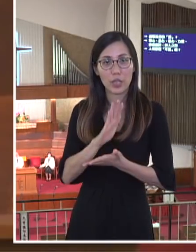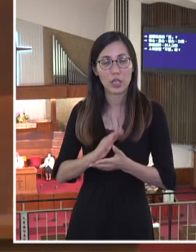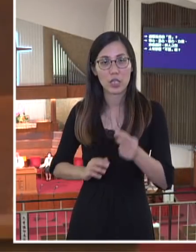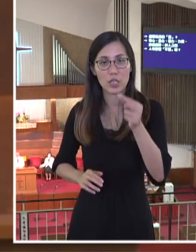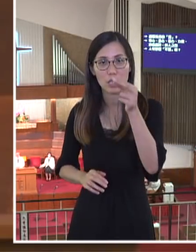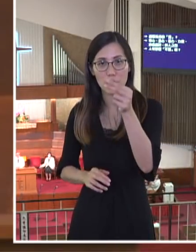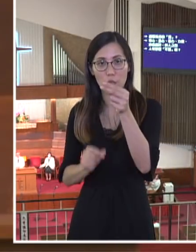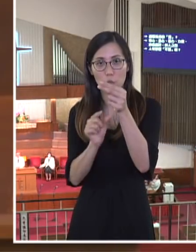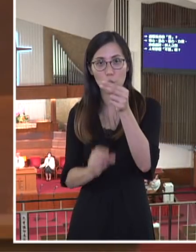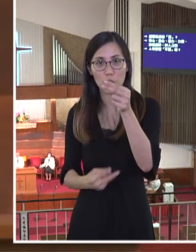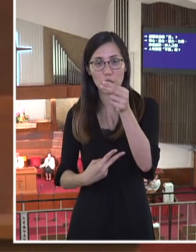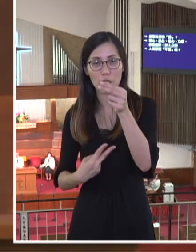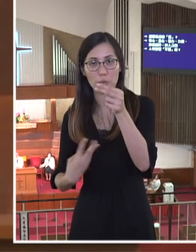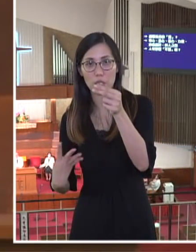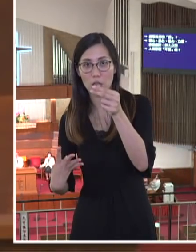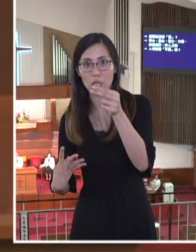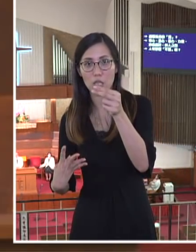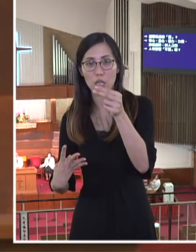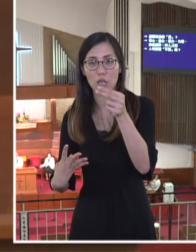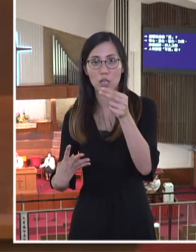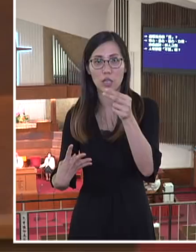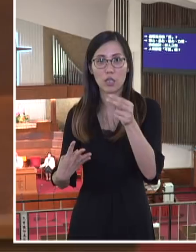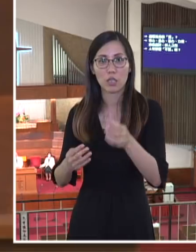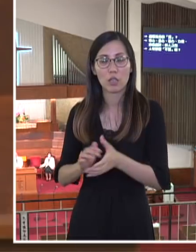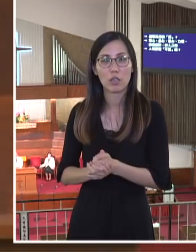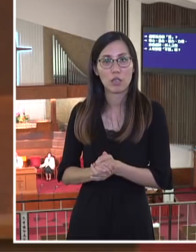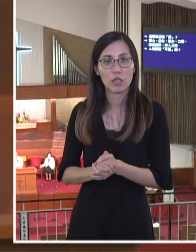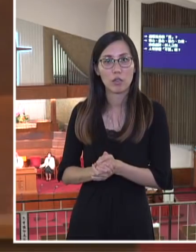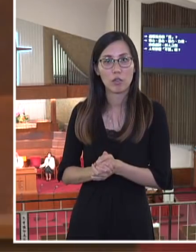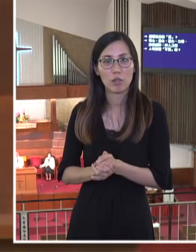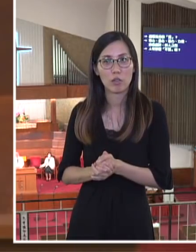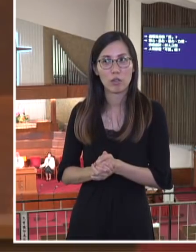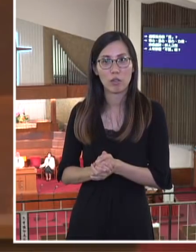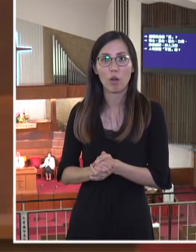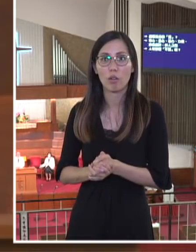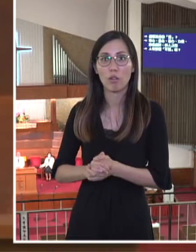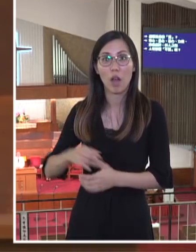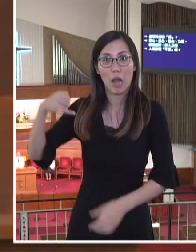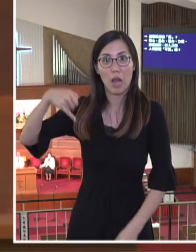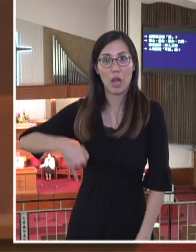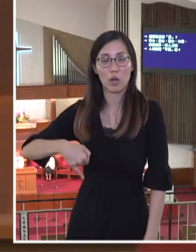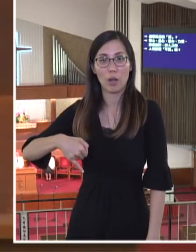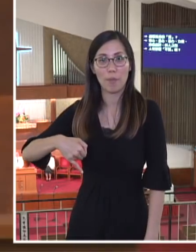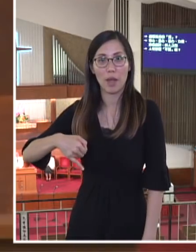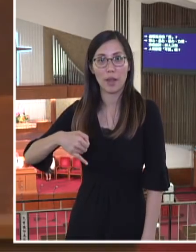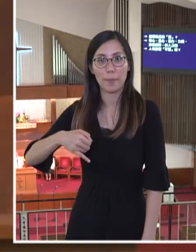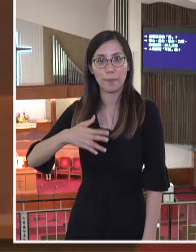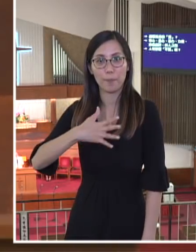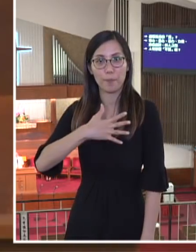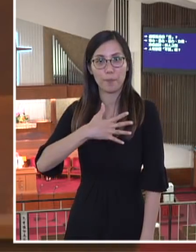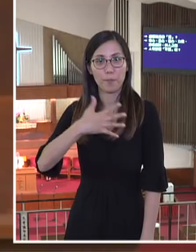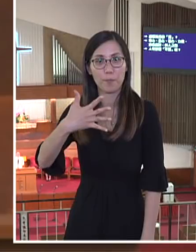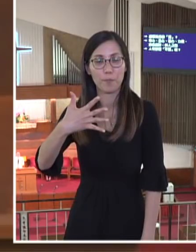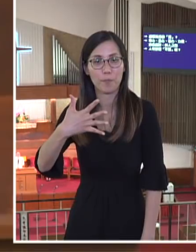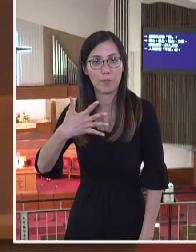原本应该系咩日子嚟噶？呢个7月24日好快到噶咯，下个礼拜五嘅，即系有冇人知